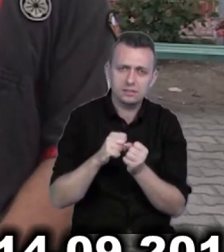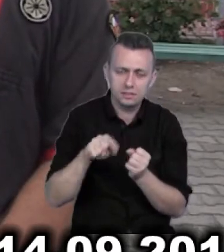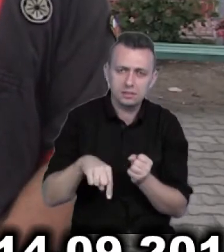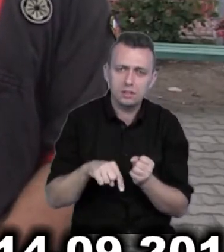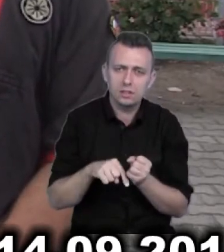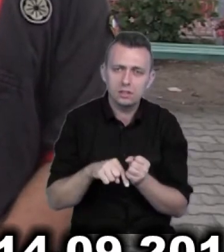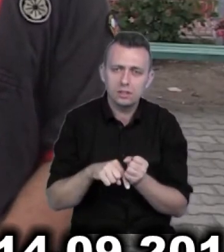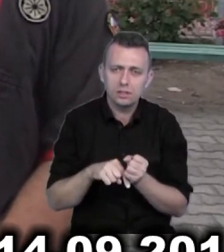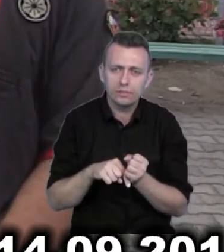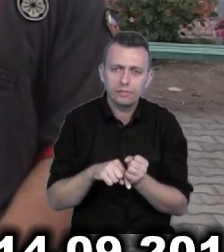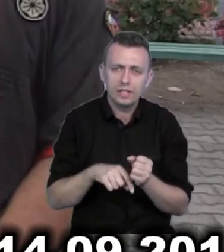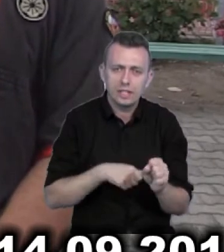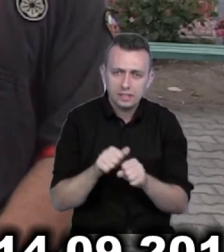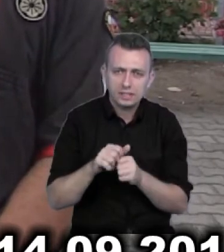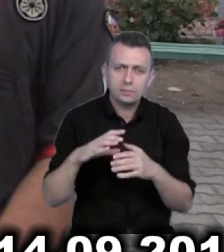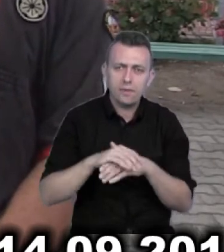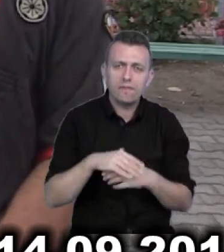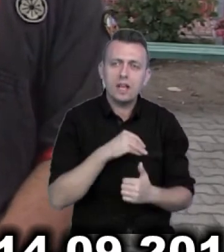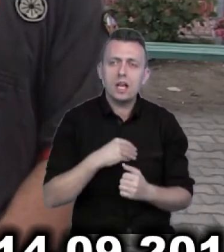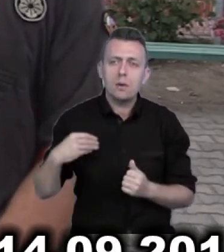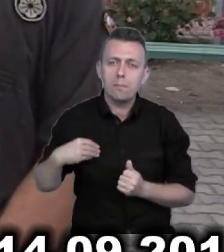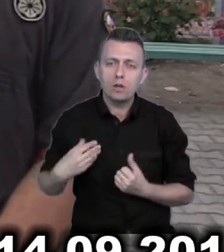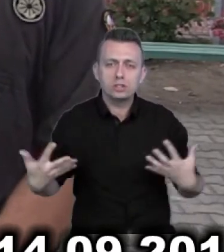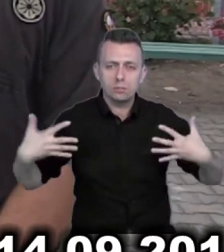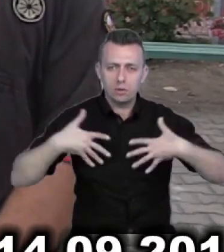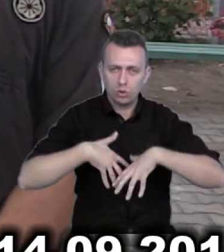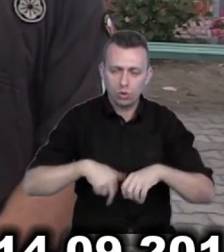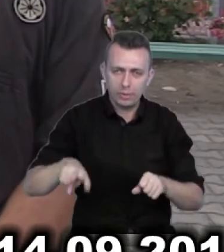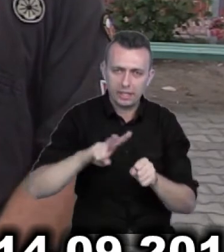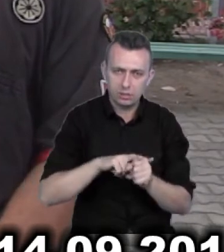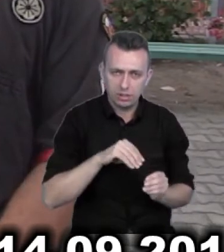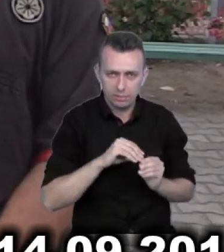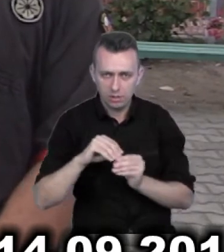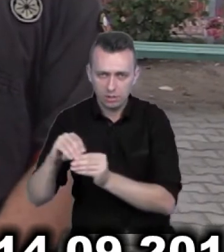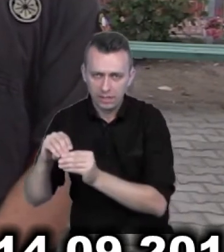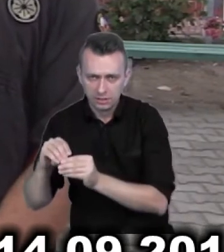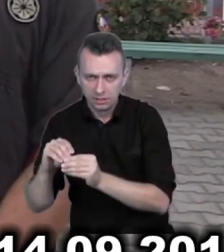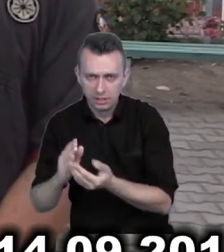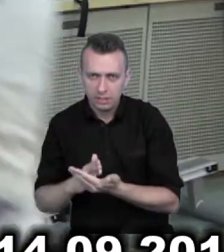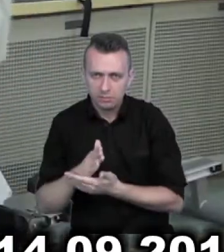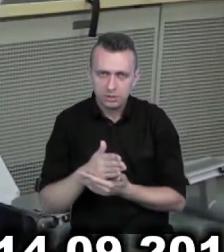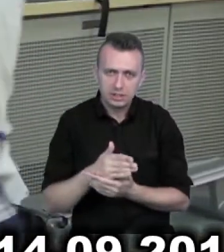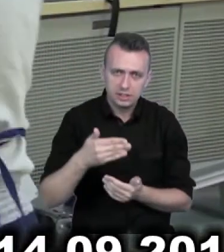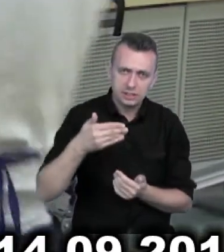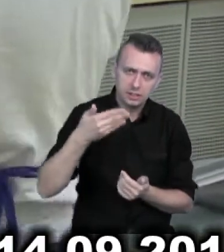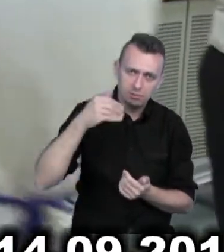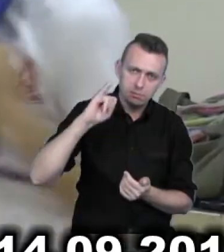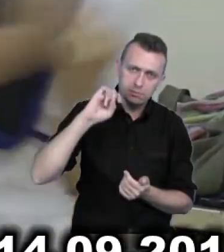Longtinga. Należymy do polskiego stowarzyszenia Wing Chun, prowadzonego w Polsce przez Sifu Marka Mikulskiego.